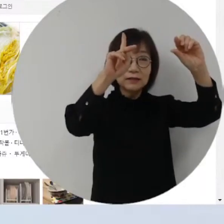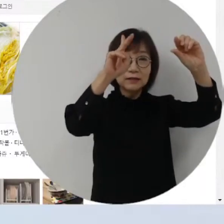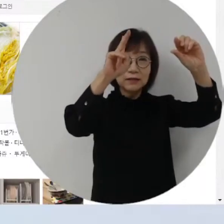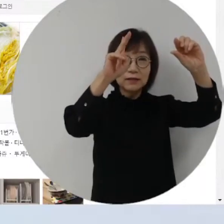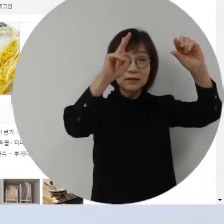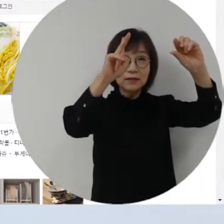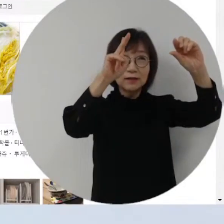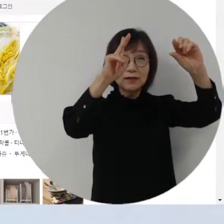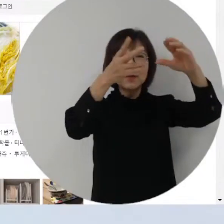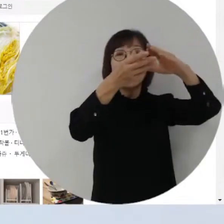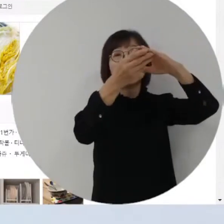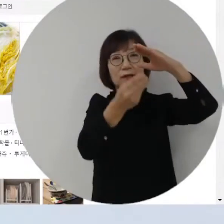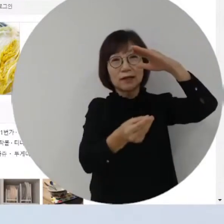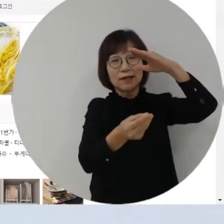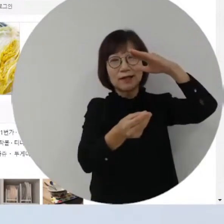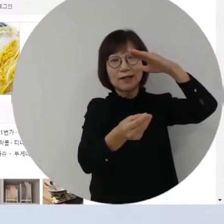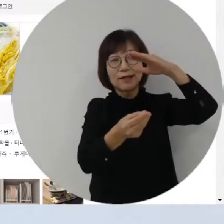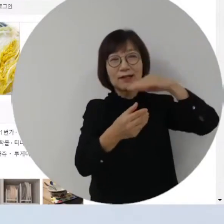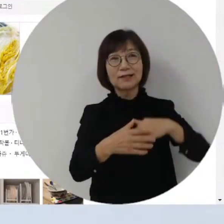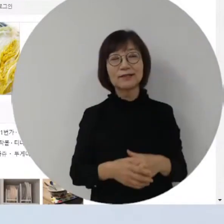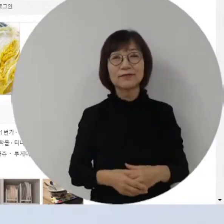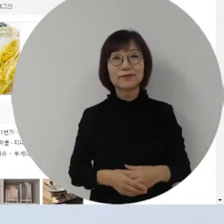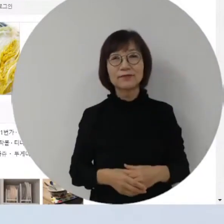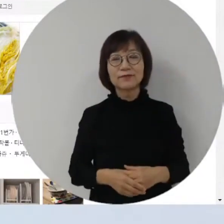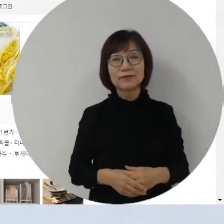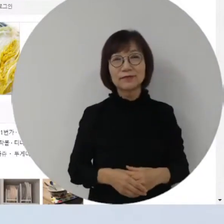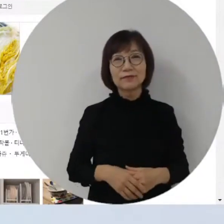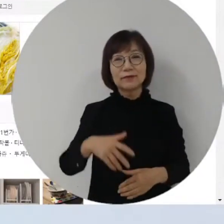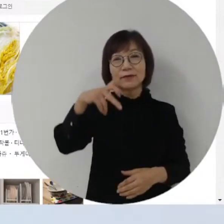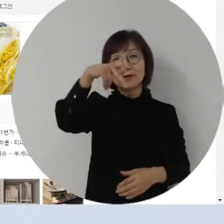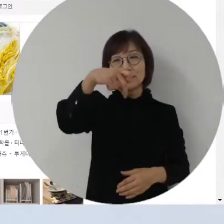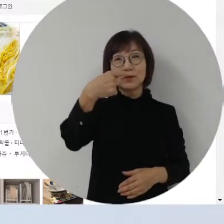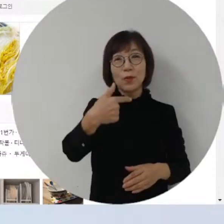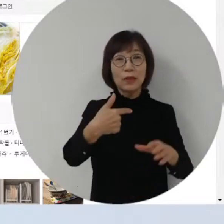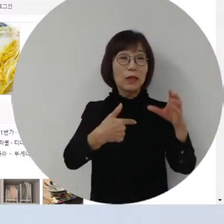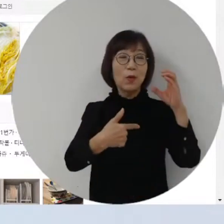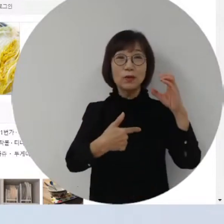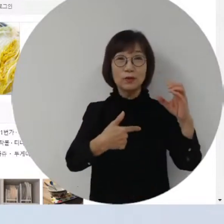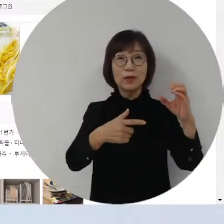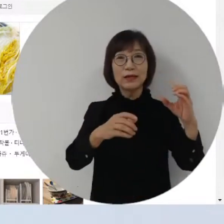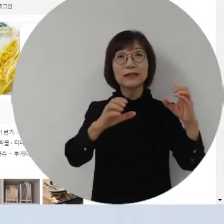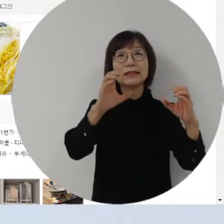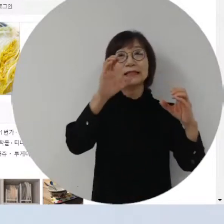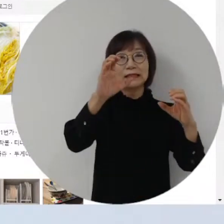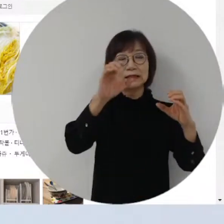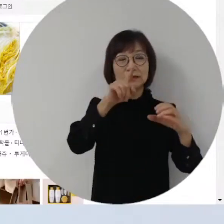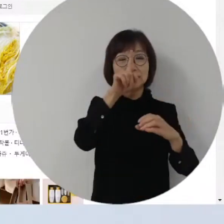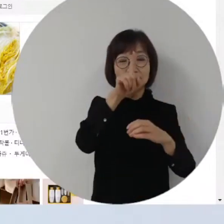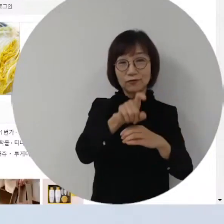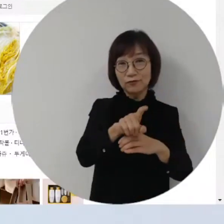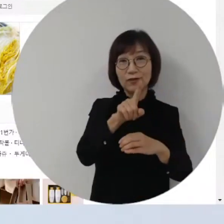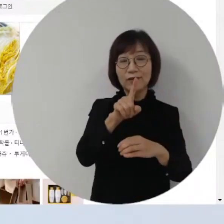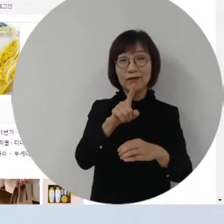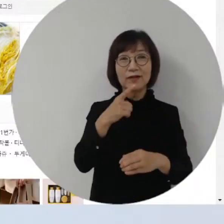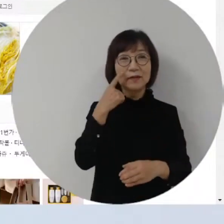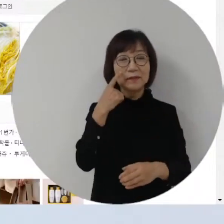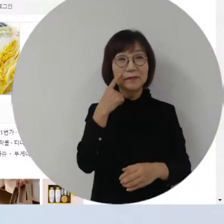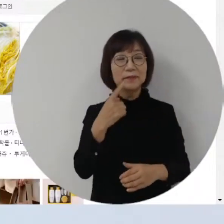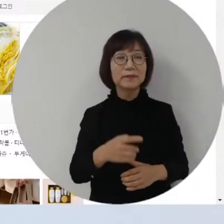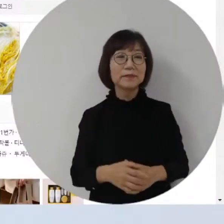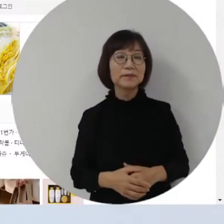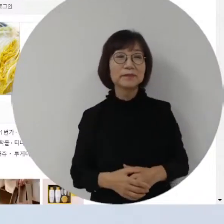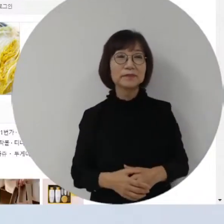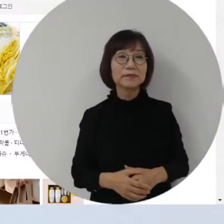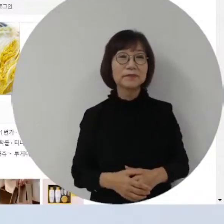누르고 C를 눌러줄 겁니다. 컨트롤 키를 누른 상태에서 알파벳 C를 한 번만 눌렀다 떼주세요.